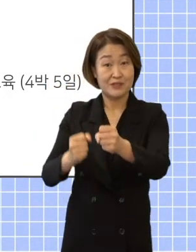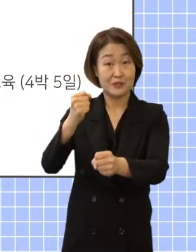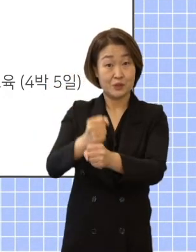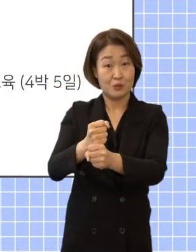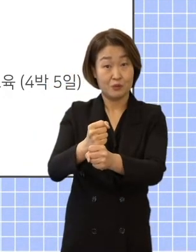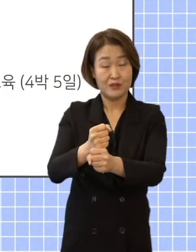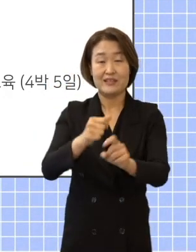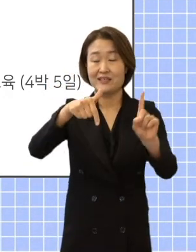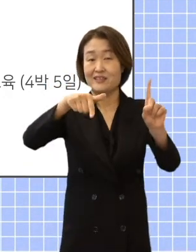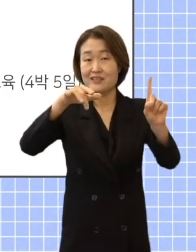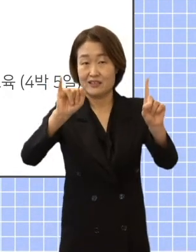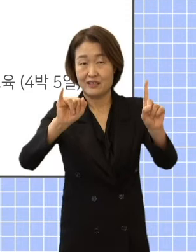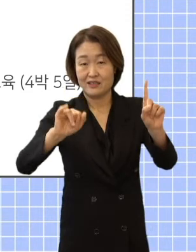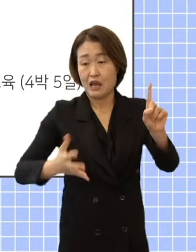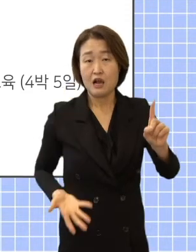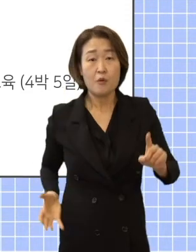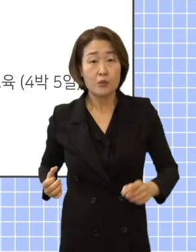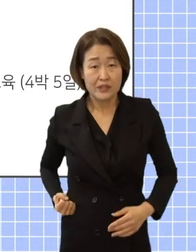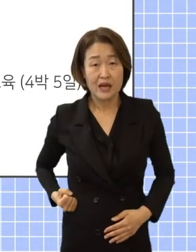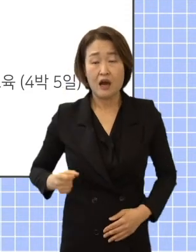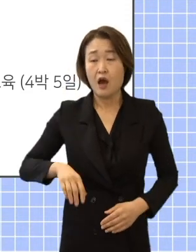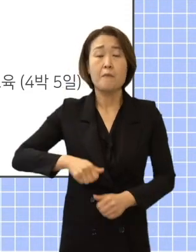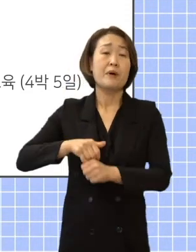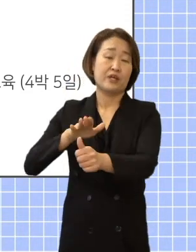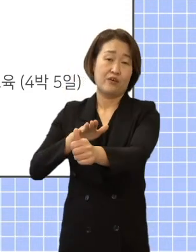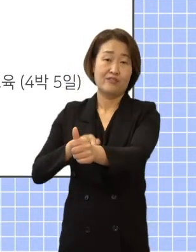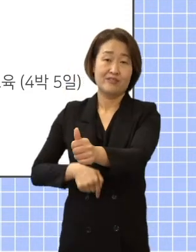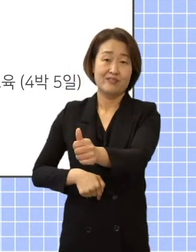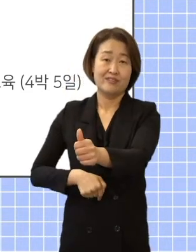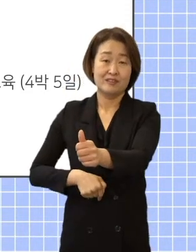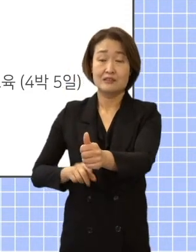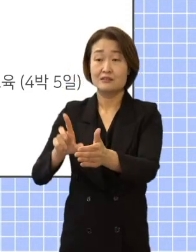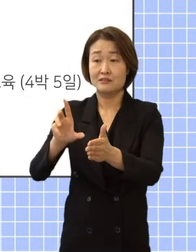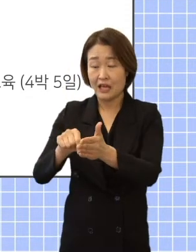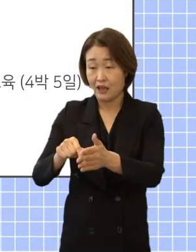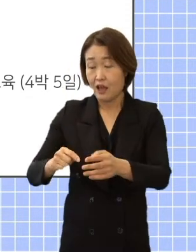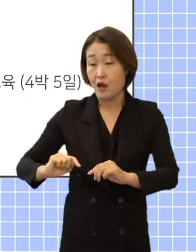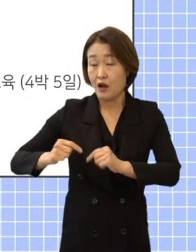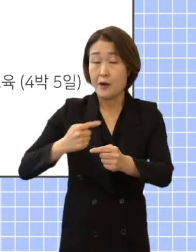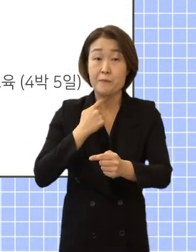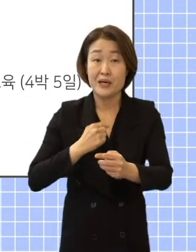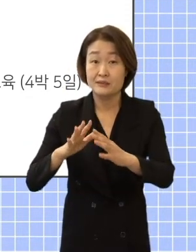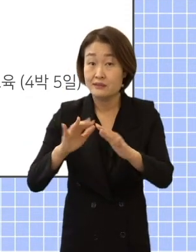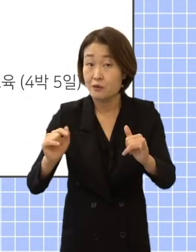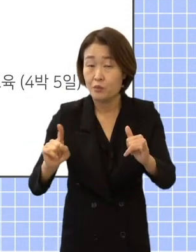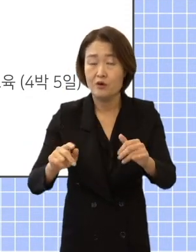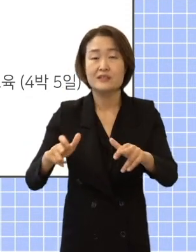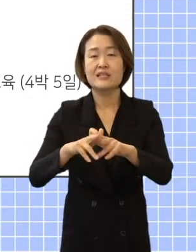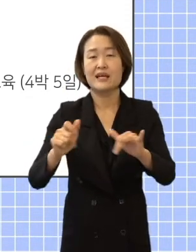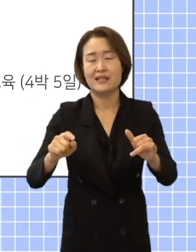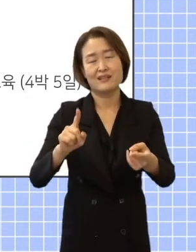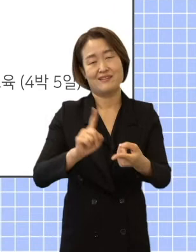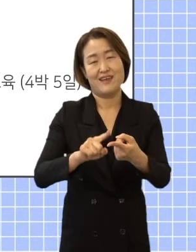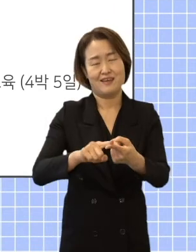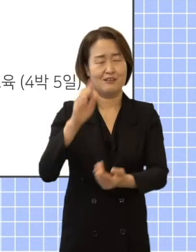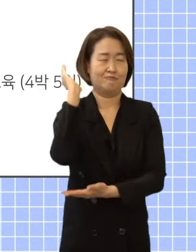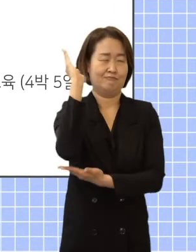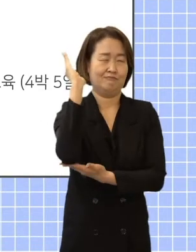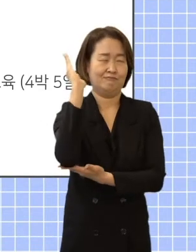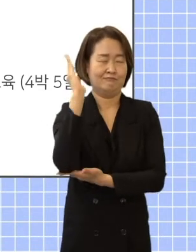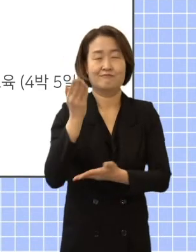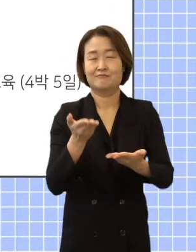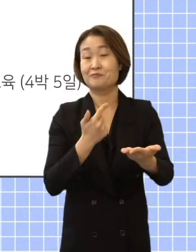2019년에 발족한 보다 1기는 캄보디아 프놈펜에 파견되어 현지 참가자를 대상으로 장애인식 개선